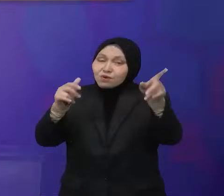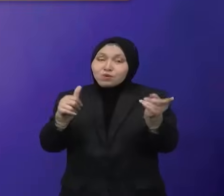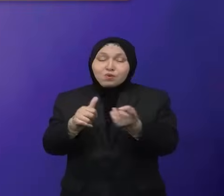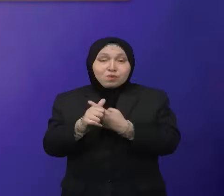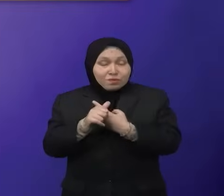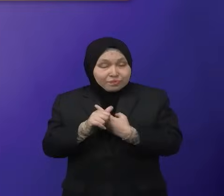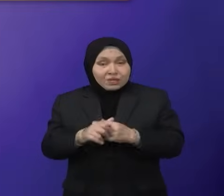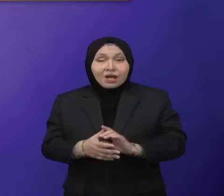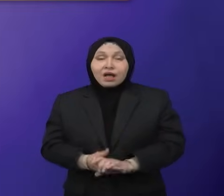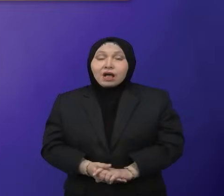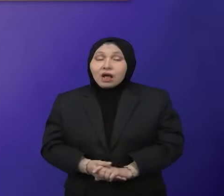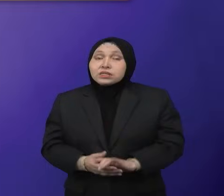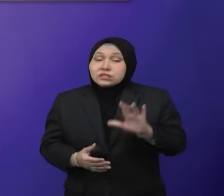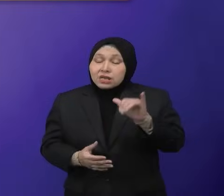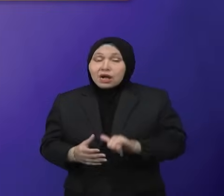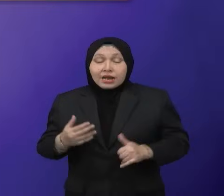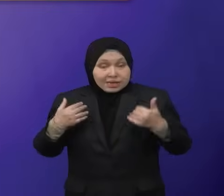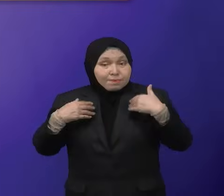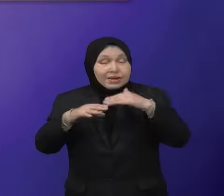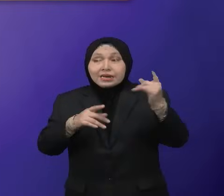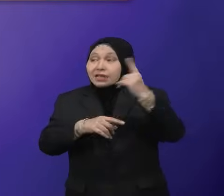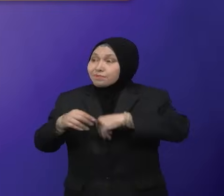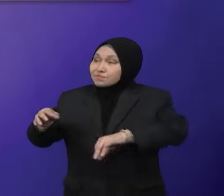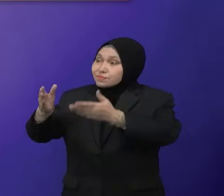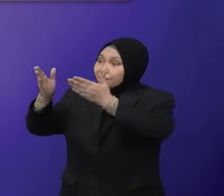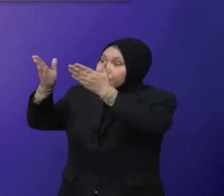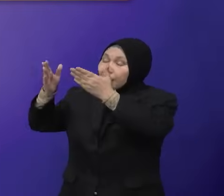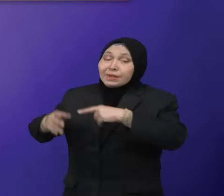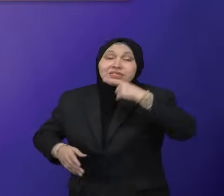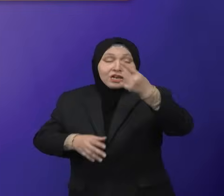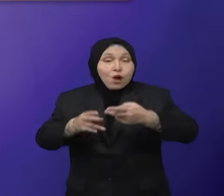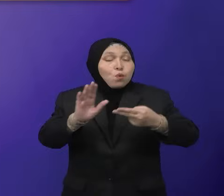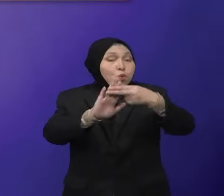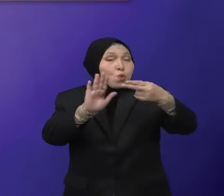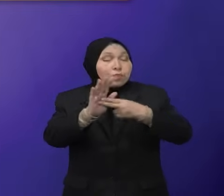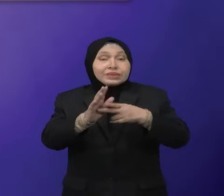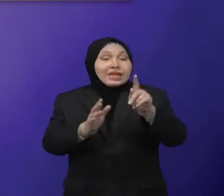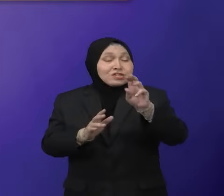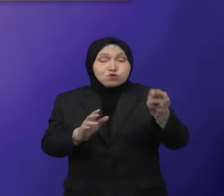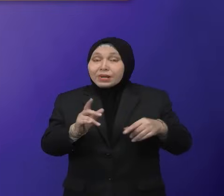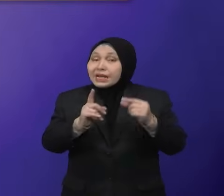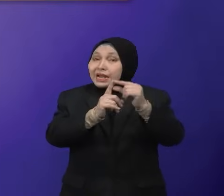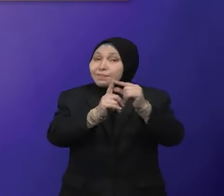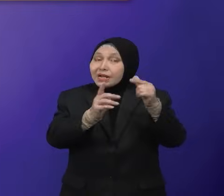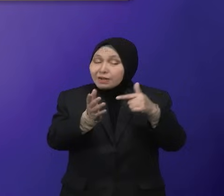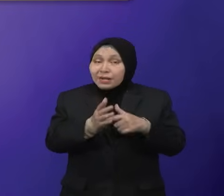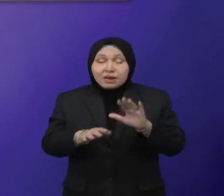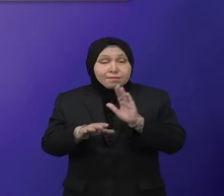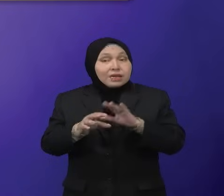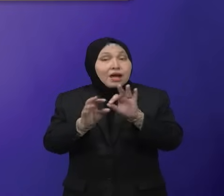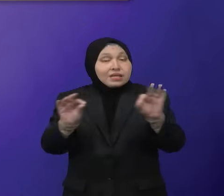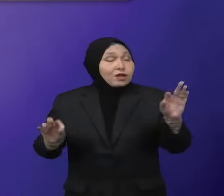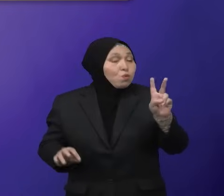pertama yang ada ini. Menjelaskan sebutan dan hukum tajwid pada kalimah-kalimah yang berikut. Pada